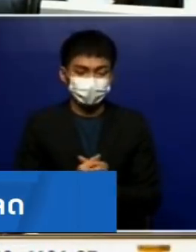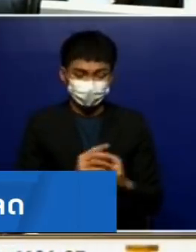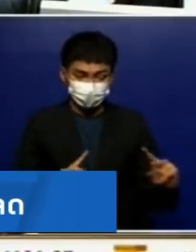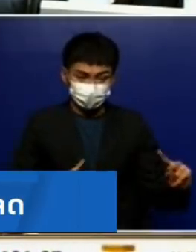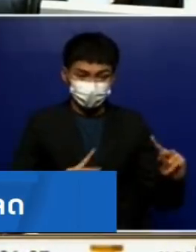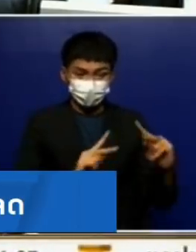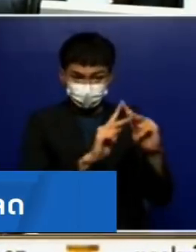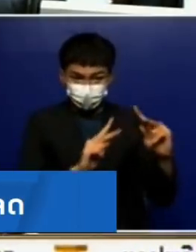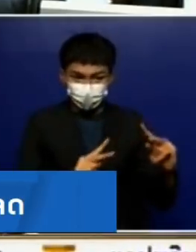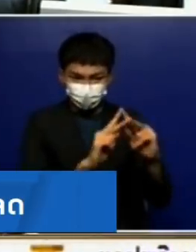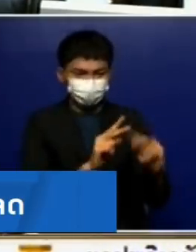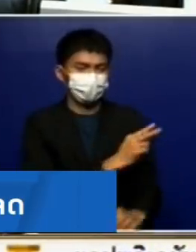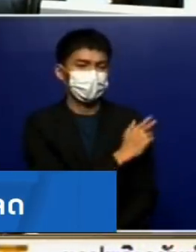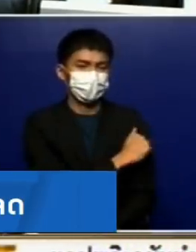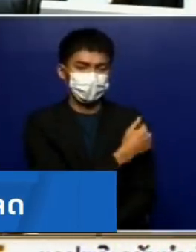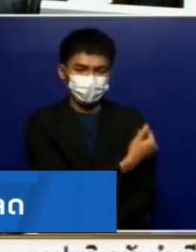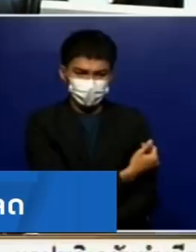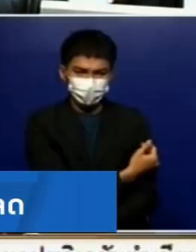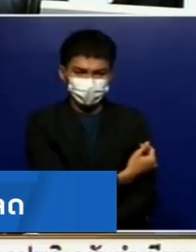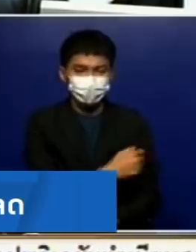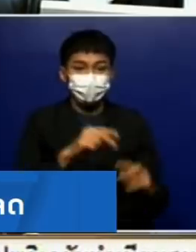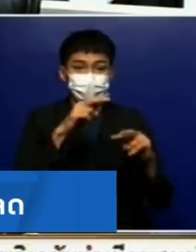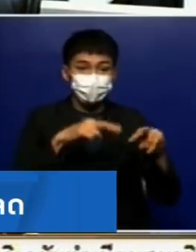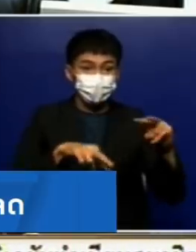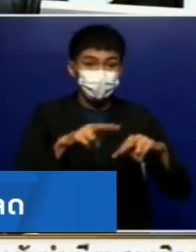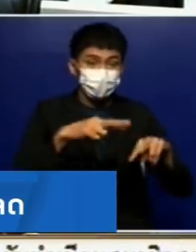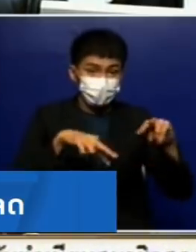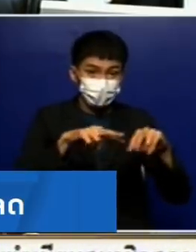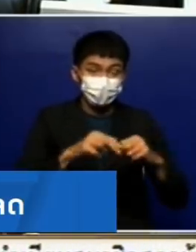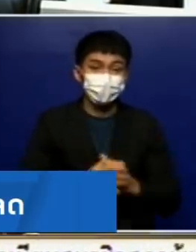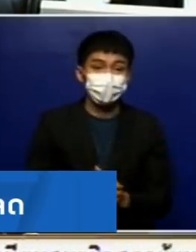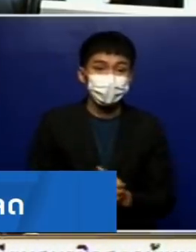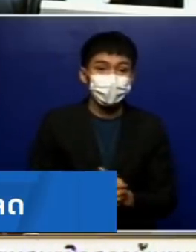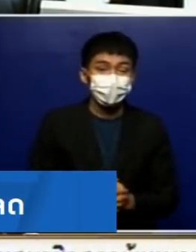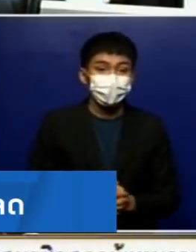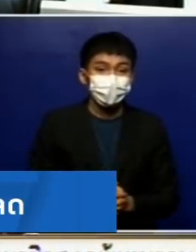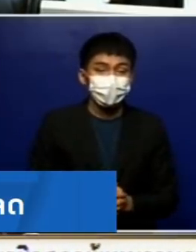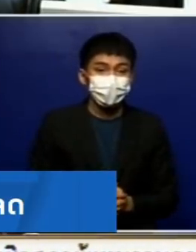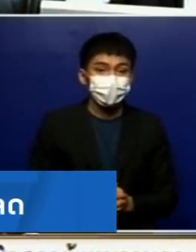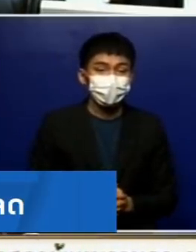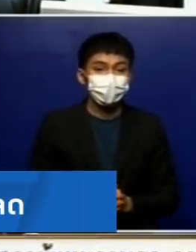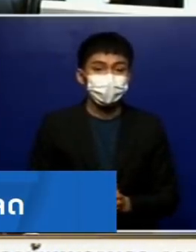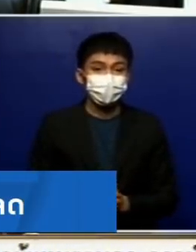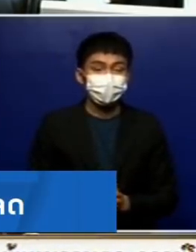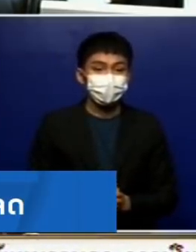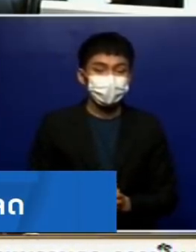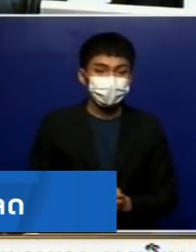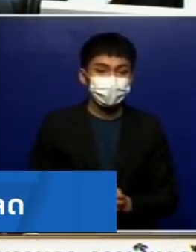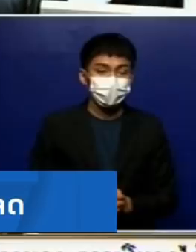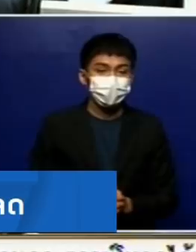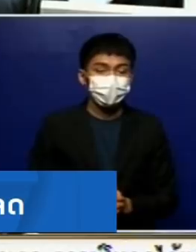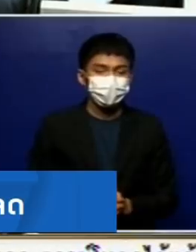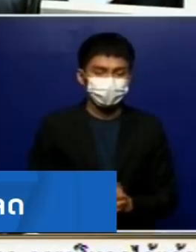างยิ่งยังดูแลทุกสุขพี่น้องประชาชนในวิกฤตโควิด-19 นี้แต่ว่ารัฐบาลกับผลัก